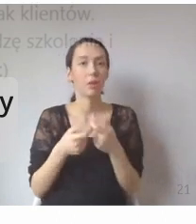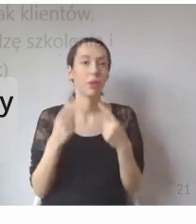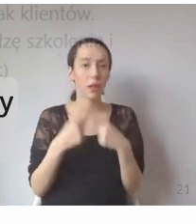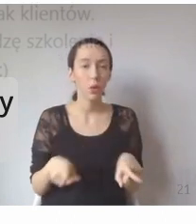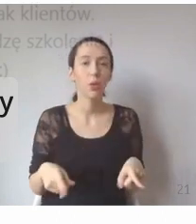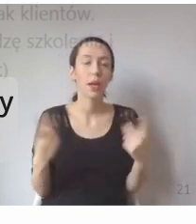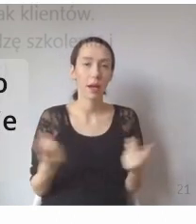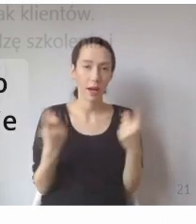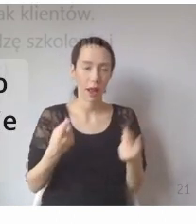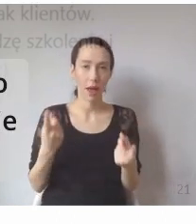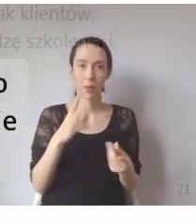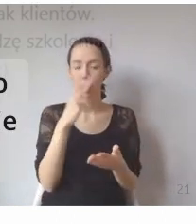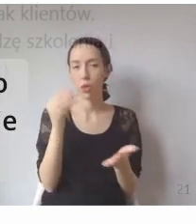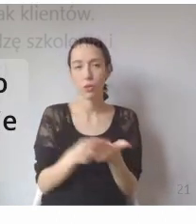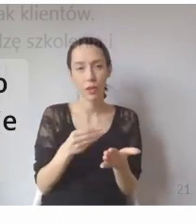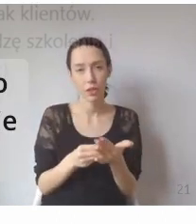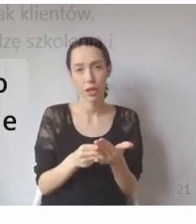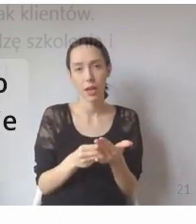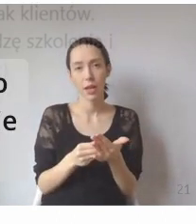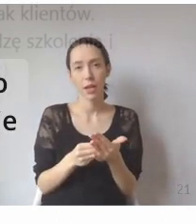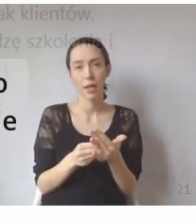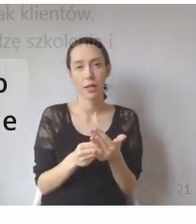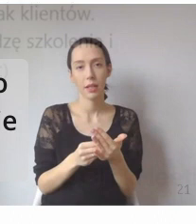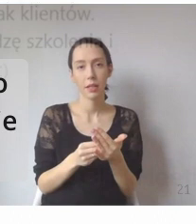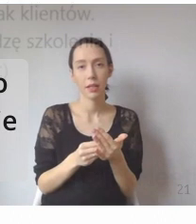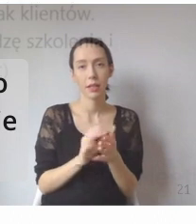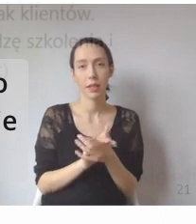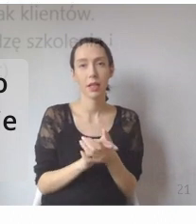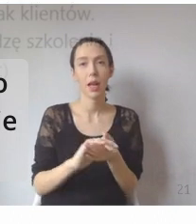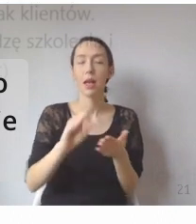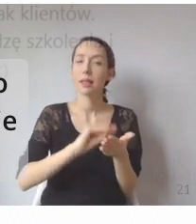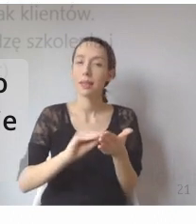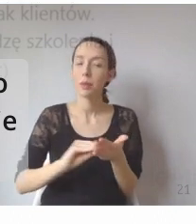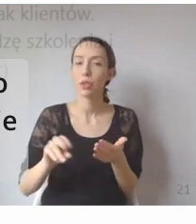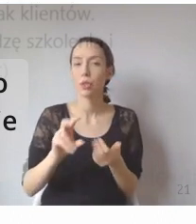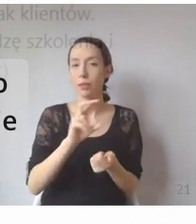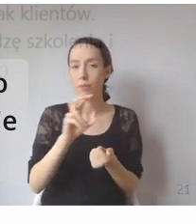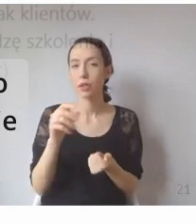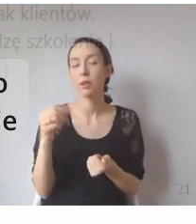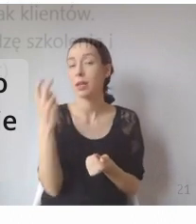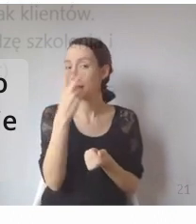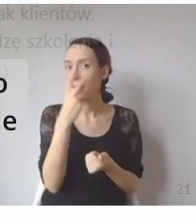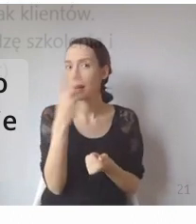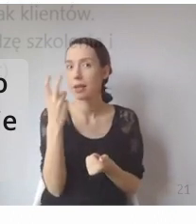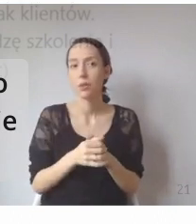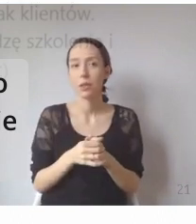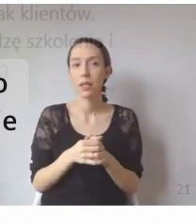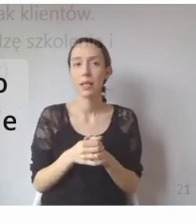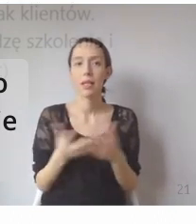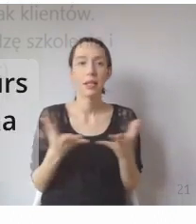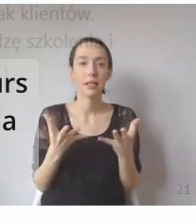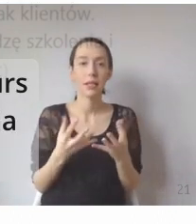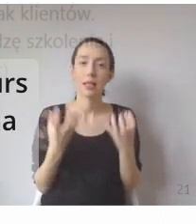Waszych osiągnięć, to po prostu zaznaczcie narzędzia, z którymi mieliście do czynienia, zaznaczcie ten kierunek, w którym chcielibyście się rozwijać,